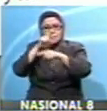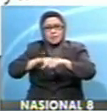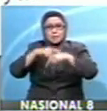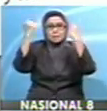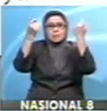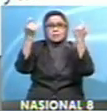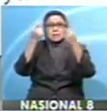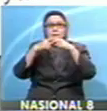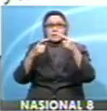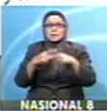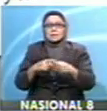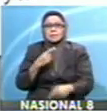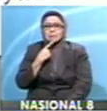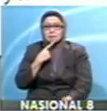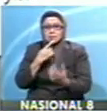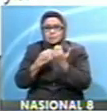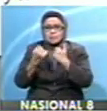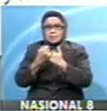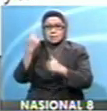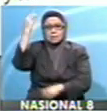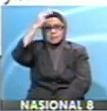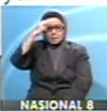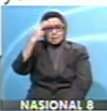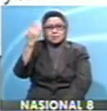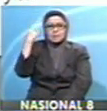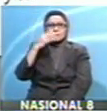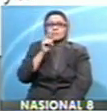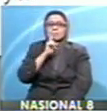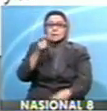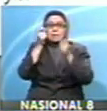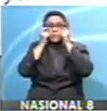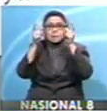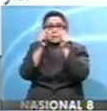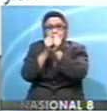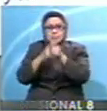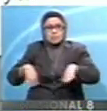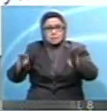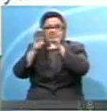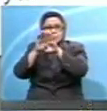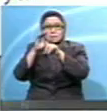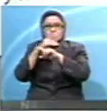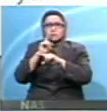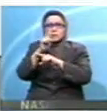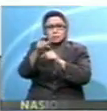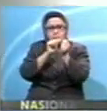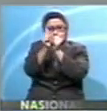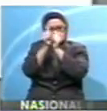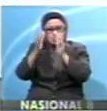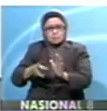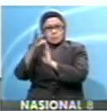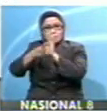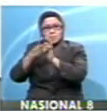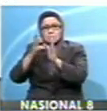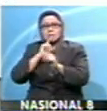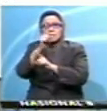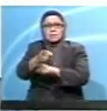dan melahirkan rasa terkejut dengan berita pemergian atlet paralimpik negara itu arwah merupakan seorang atlet paralimpik yang berpotensi untuk memungut pingat di